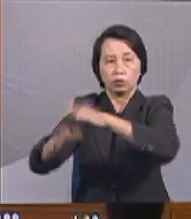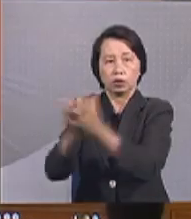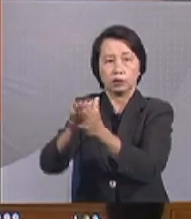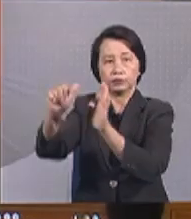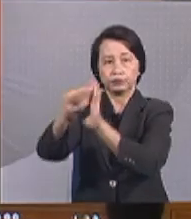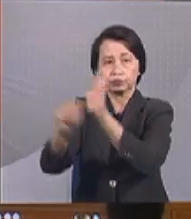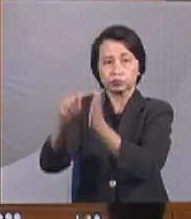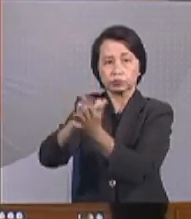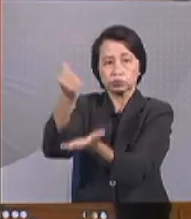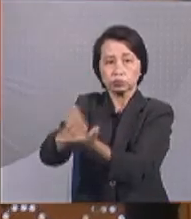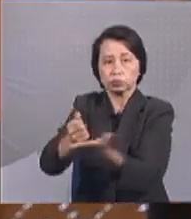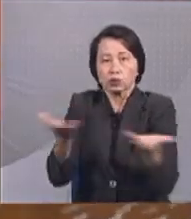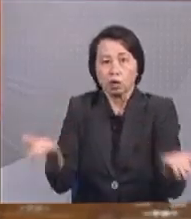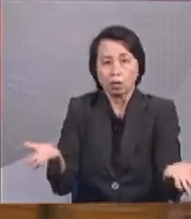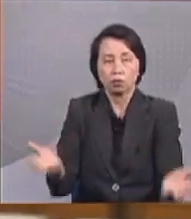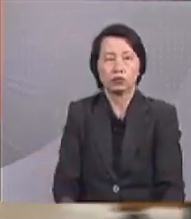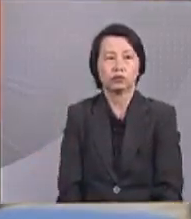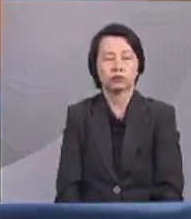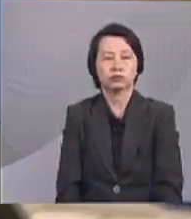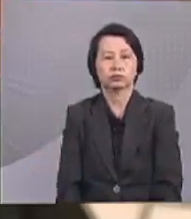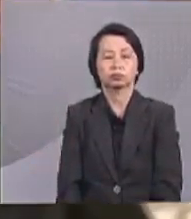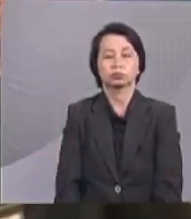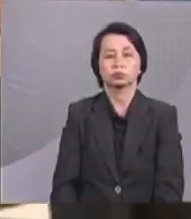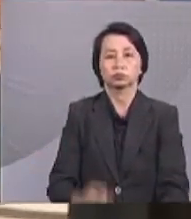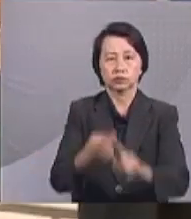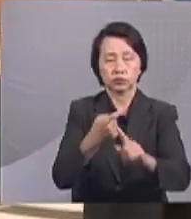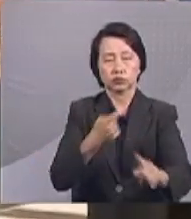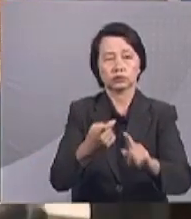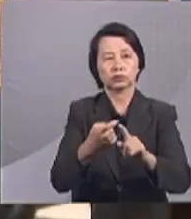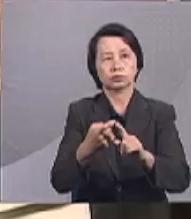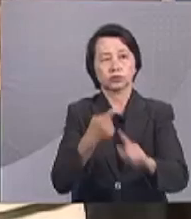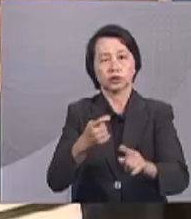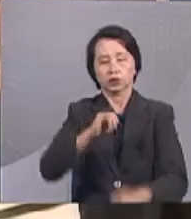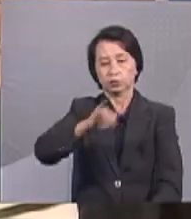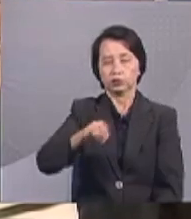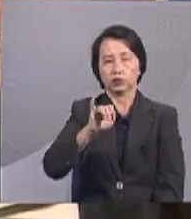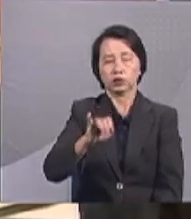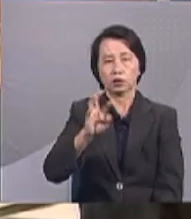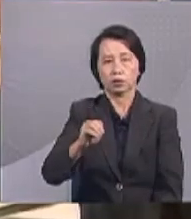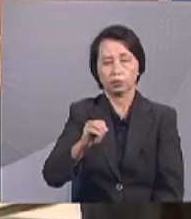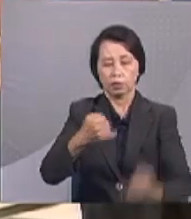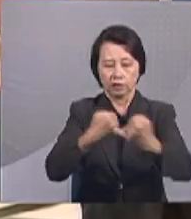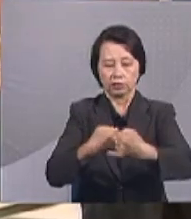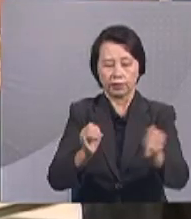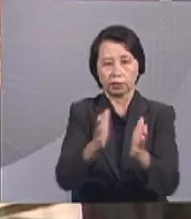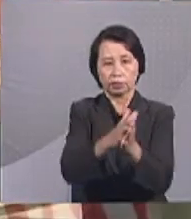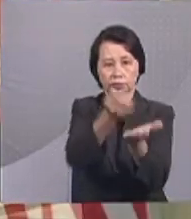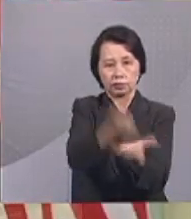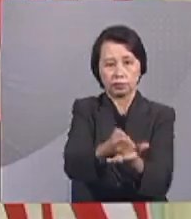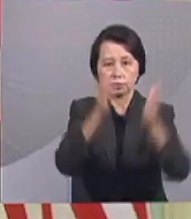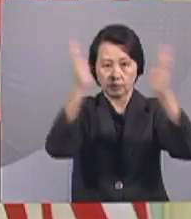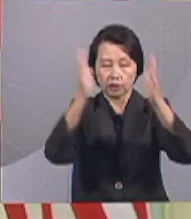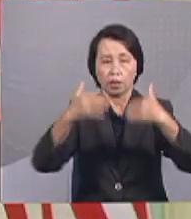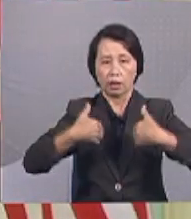immigration? Okey. Dia ada dari segi JIM, Jabatan Immigration Malaysia ni,